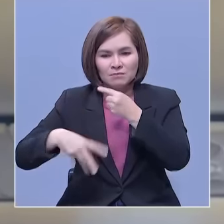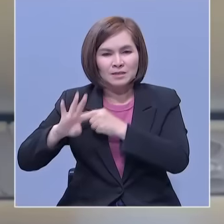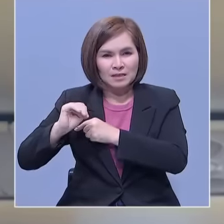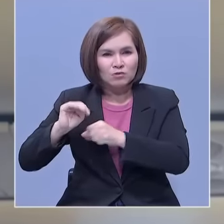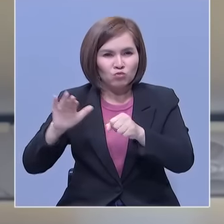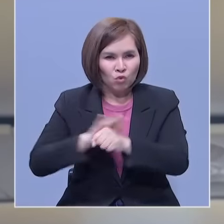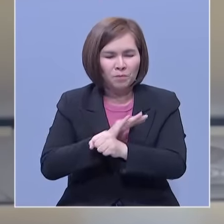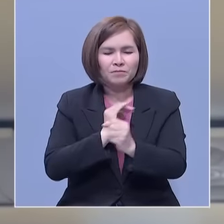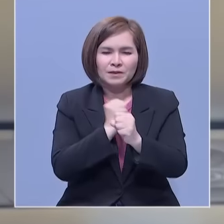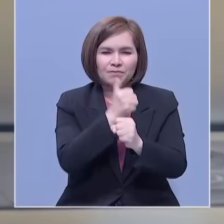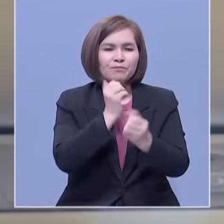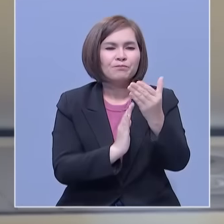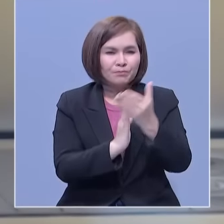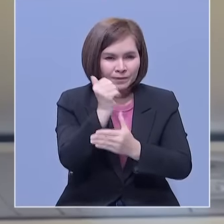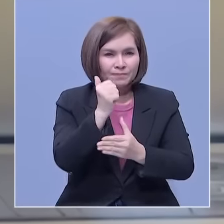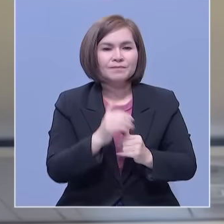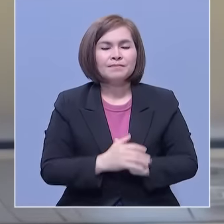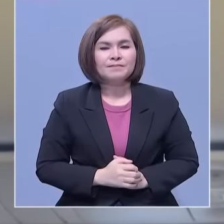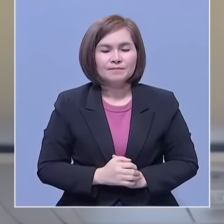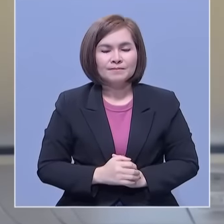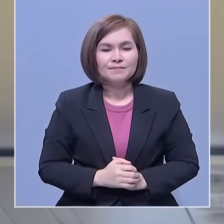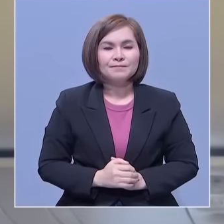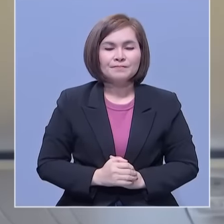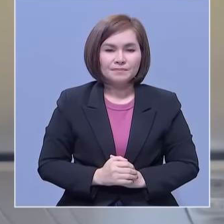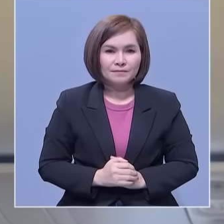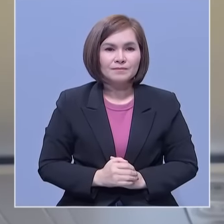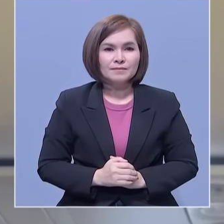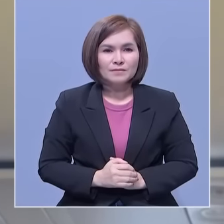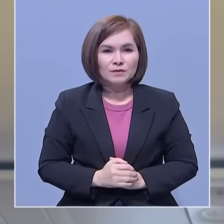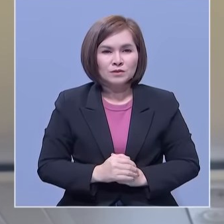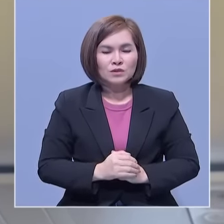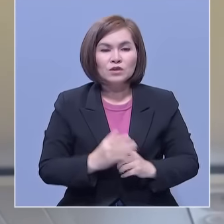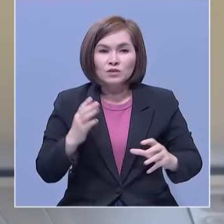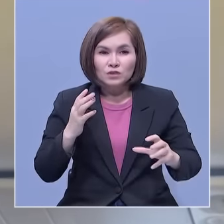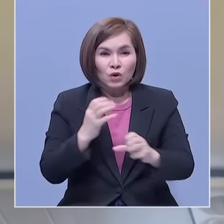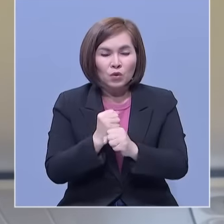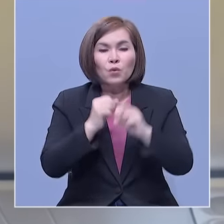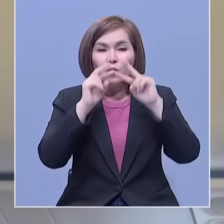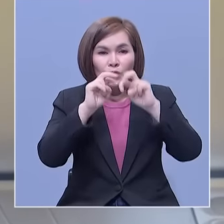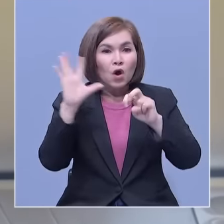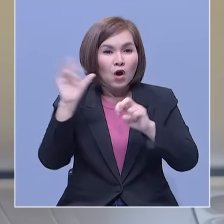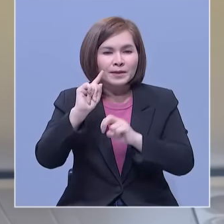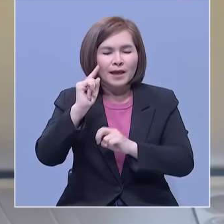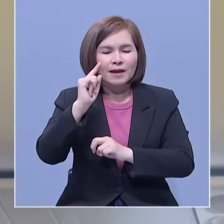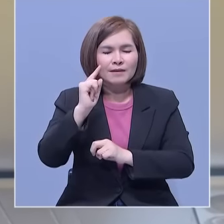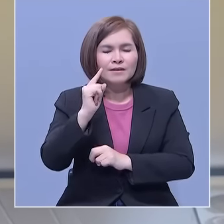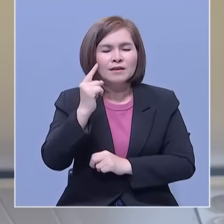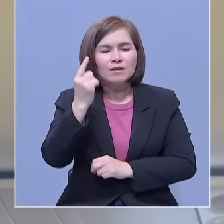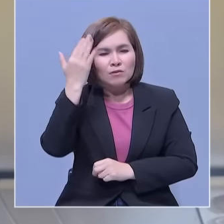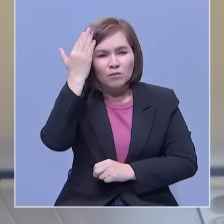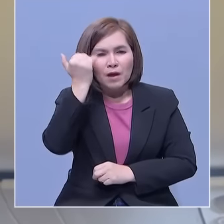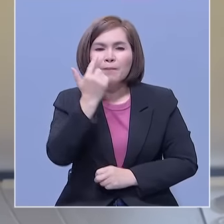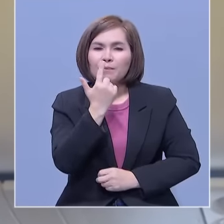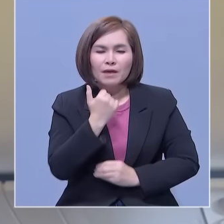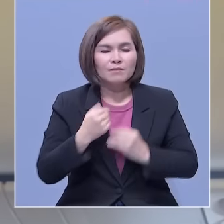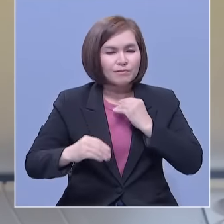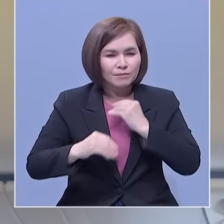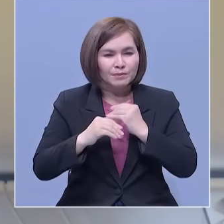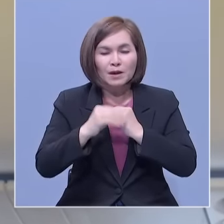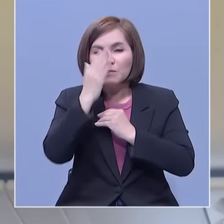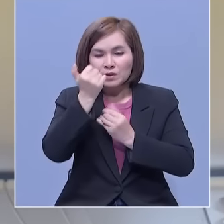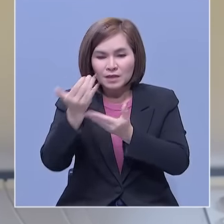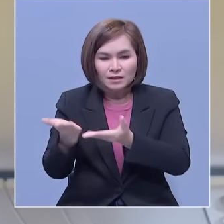อท่านก็ถามผมอ่ะงั้นเดี๋ยวรอฟังคำวิเคราะห์จากคุณจตุพรเพิ่มเติมนะคะเดี๋ยววันนี้จะมาร่วมใน